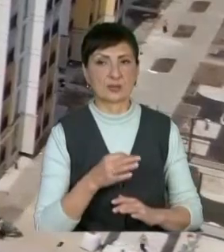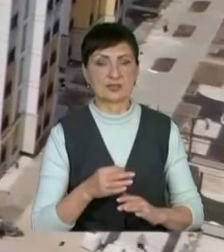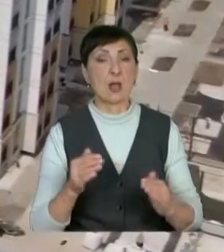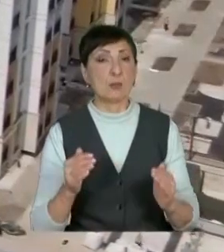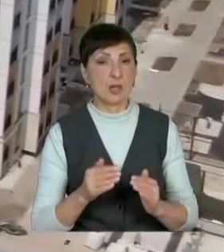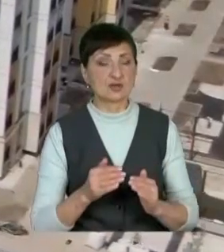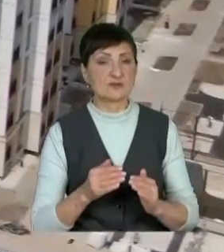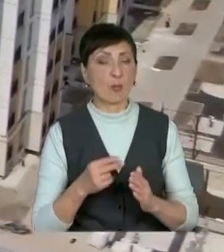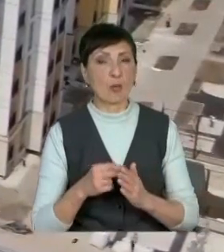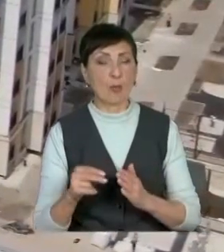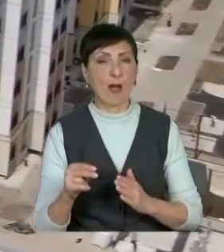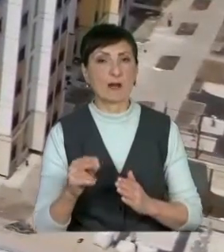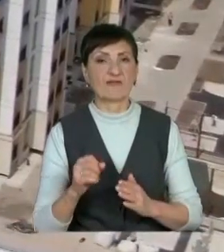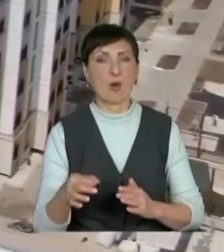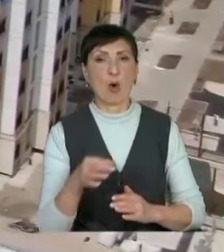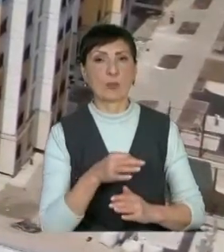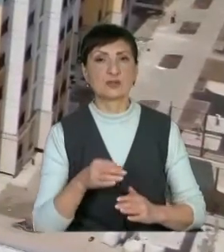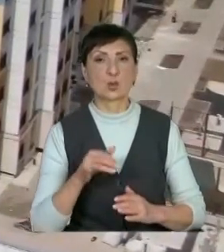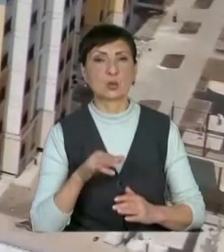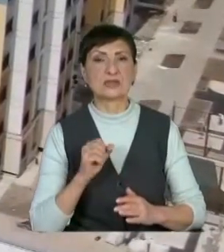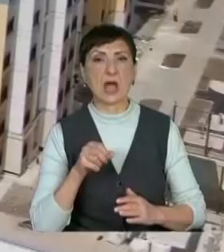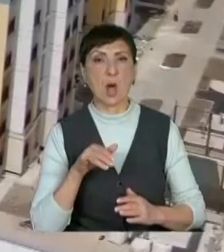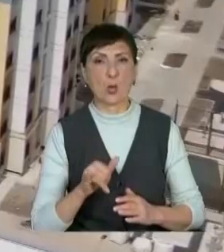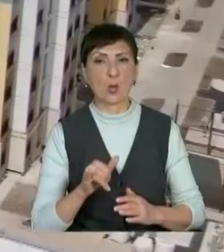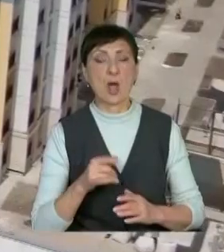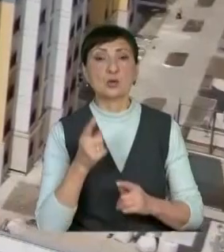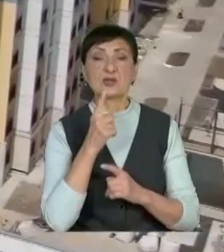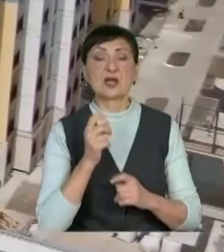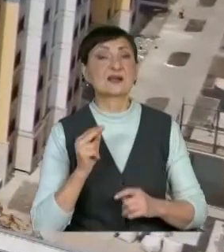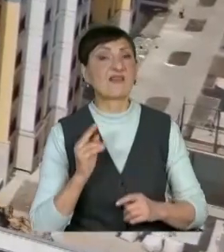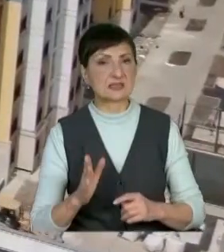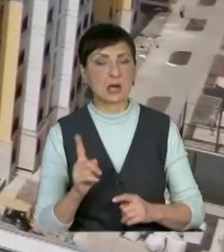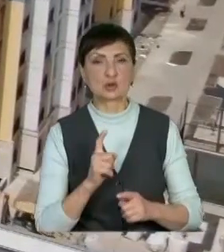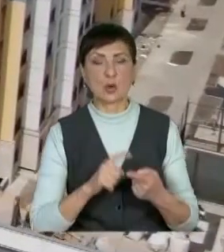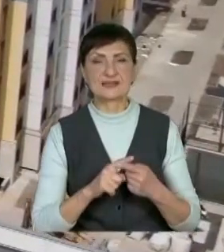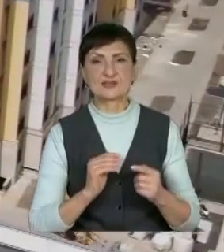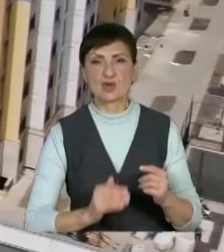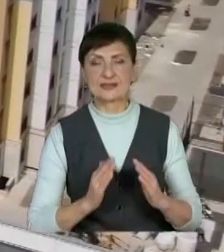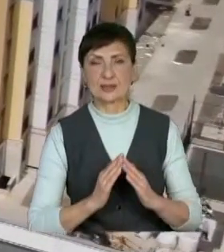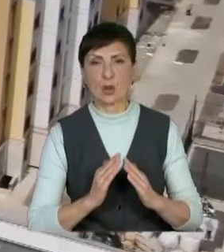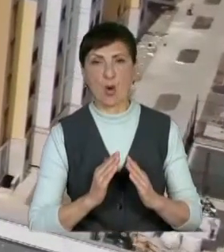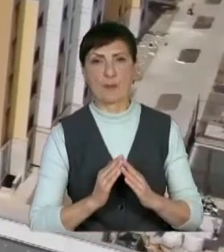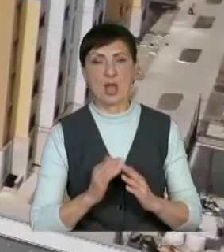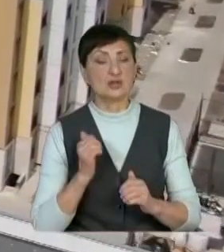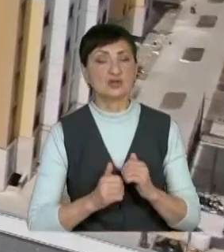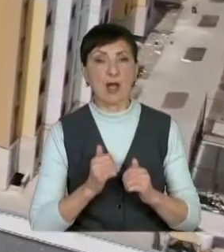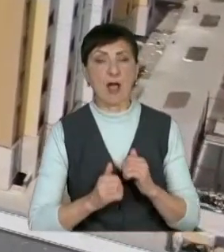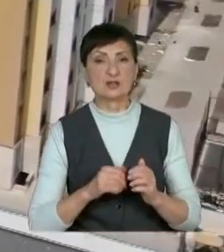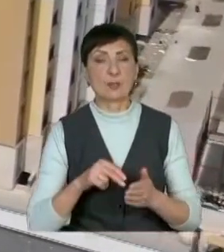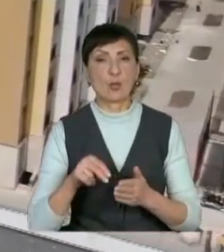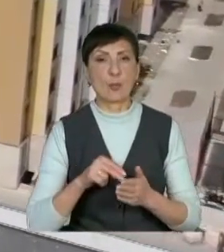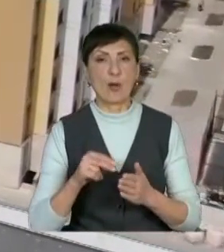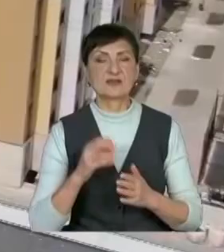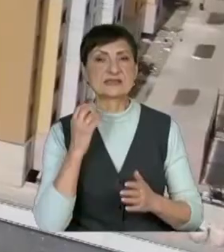Меньше всего покупали жилье в области Улытау. Но это данные по квартирам. А что касается частных домов, то чаще всего их приобретают